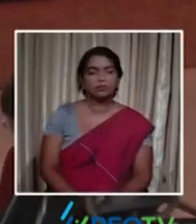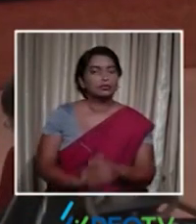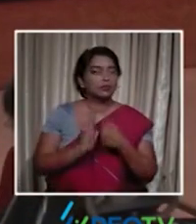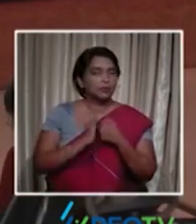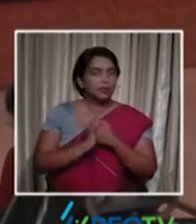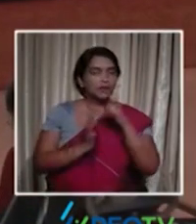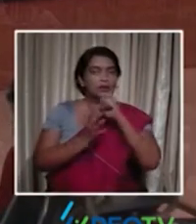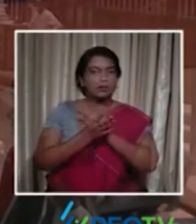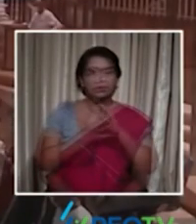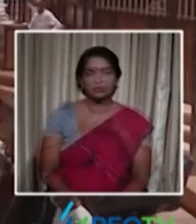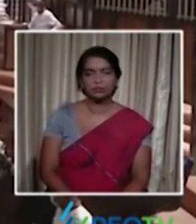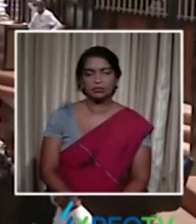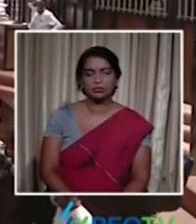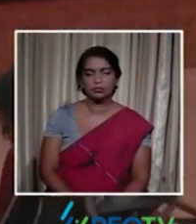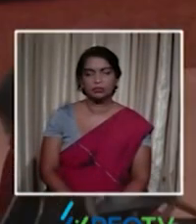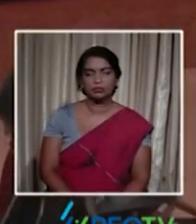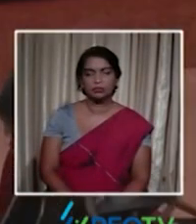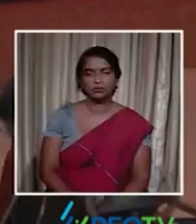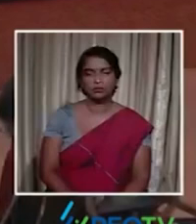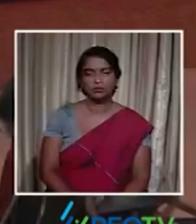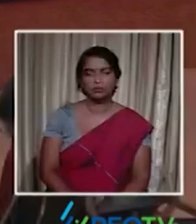Honorable චමල් රාජපක්ෂ.